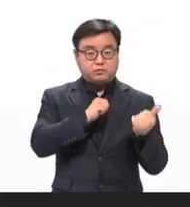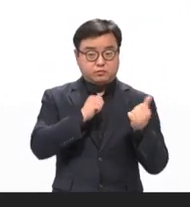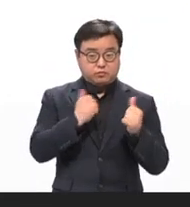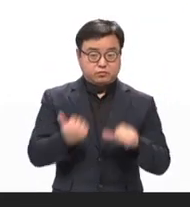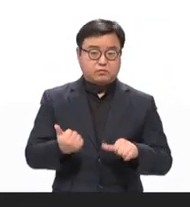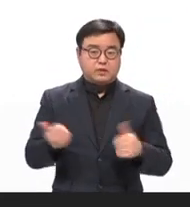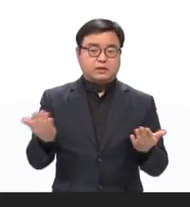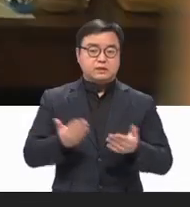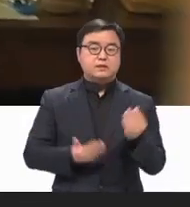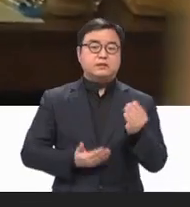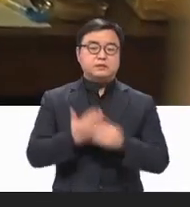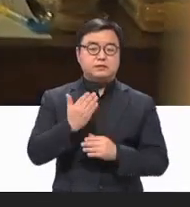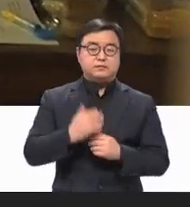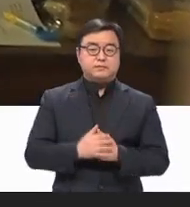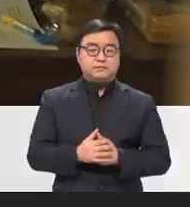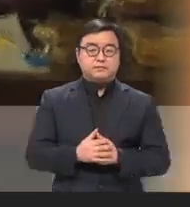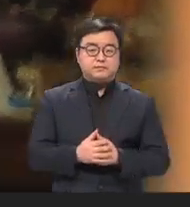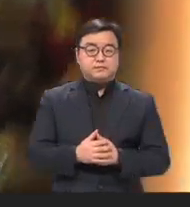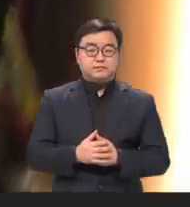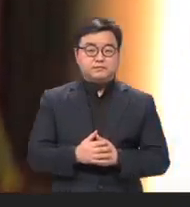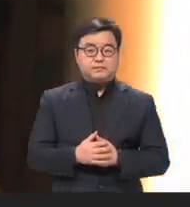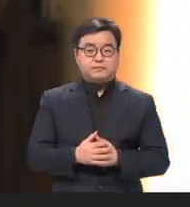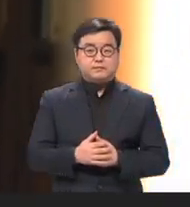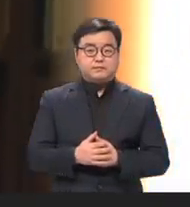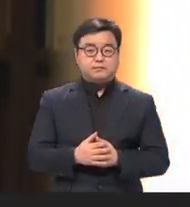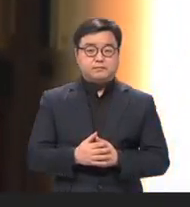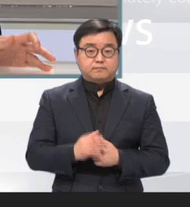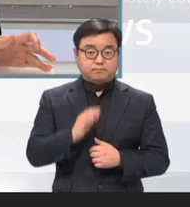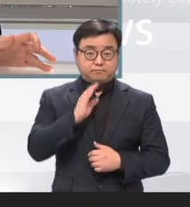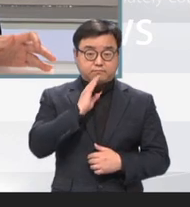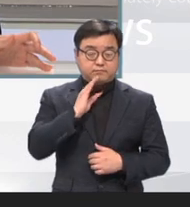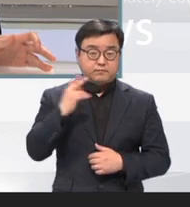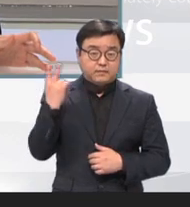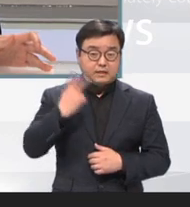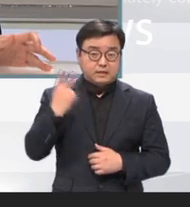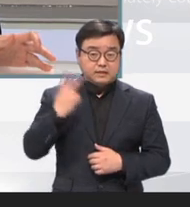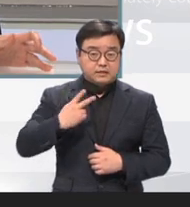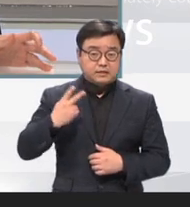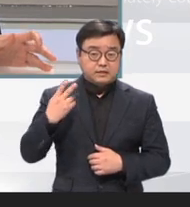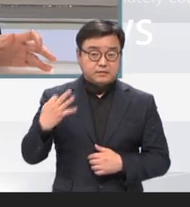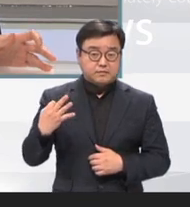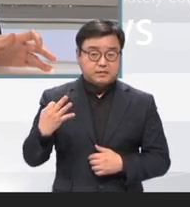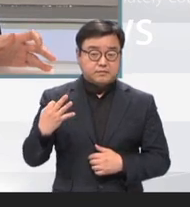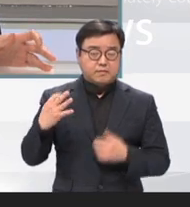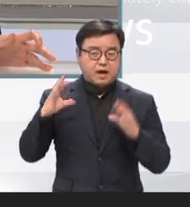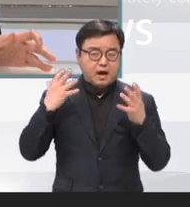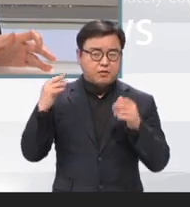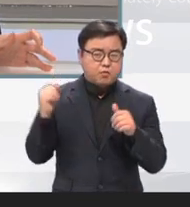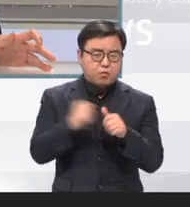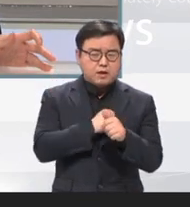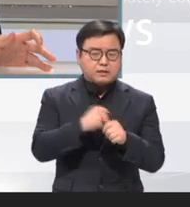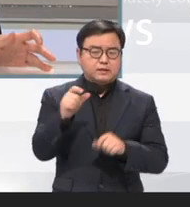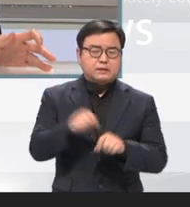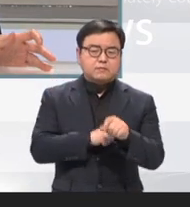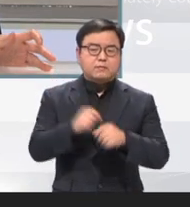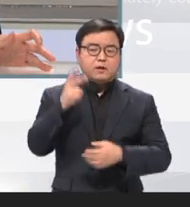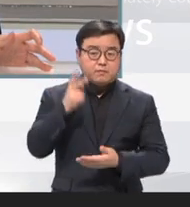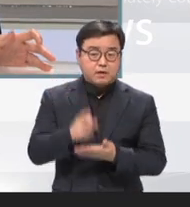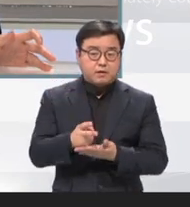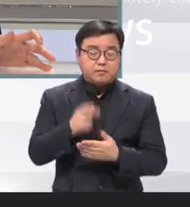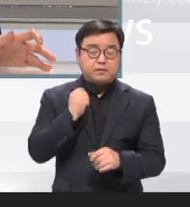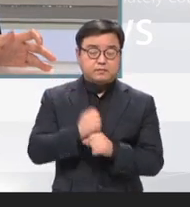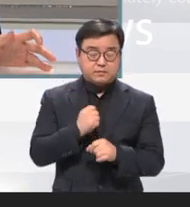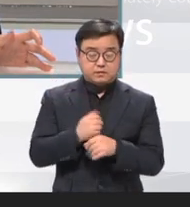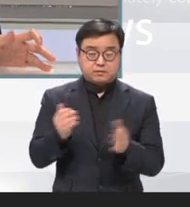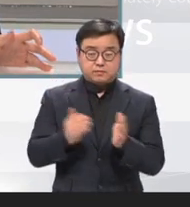비참한 결과를 낳게 된 겁니다 어 지난 2014년 이었죠 아동학대 큰 배 법이 신설이 됐습니다